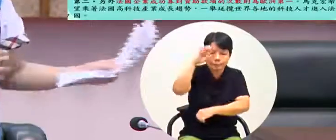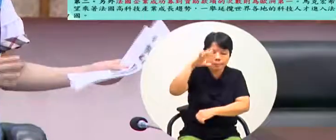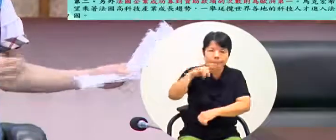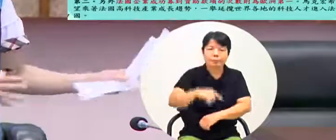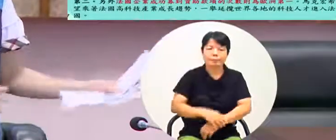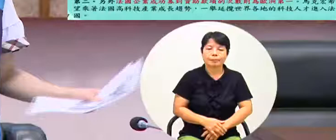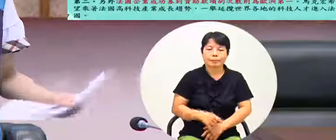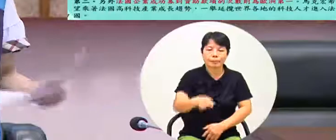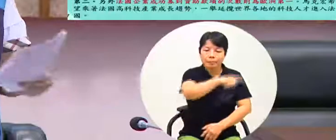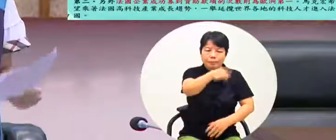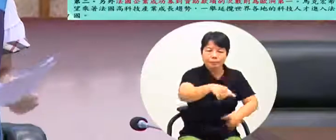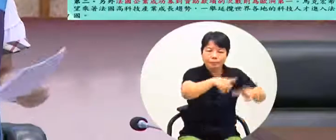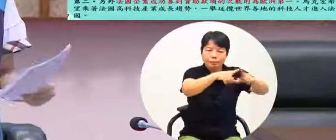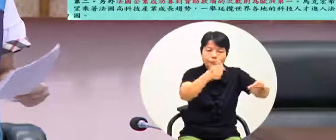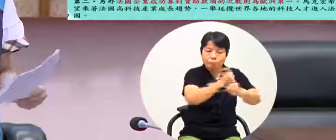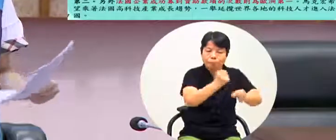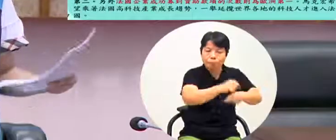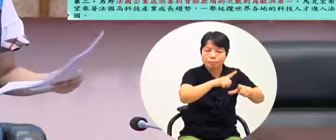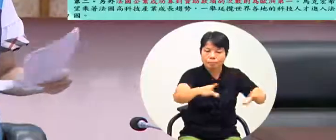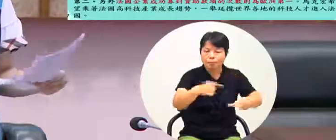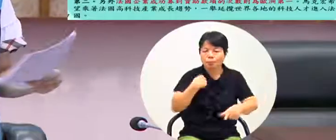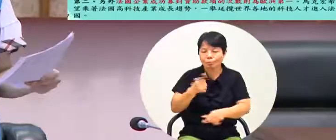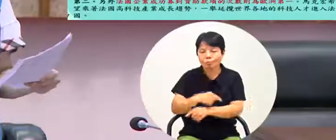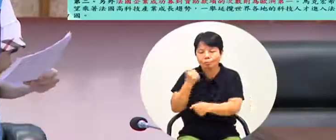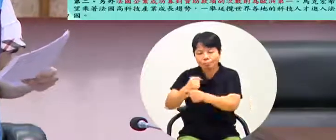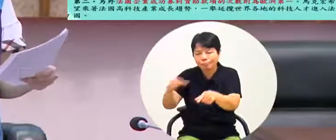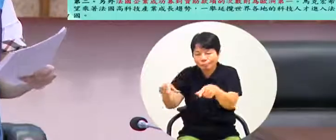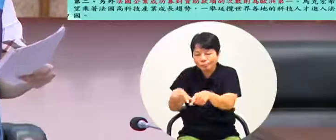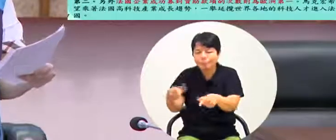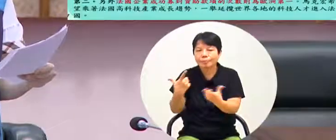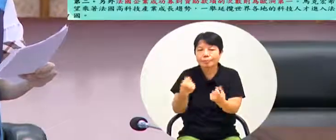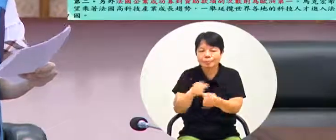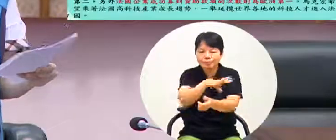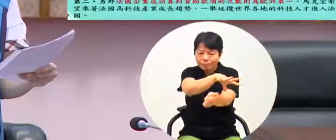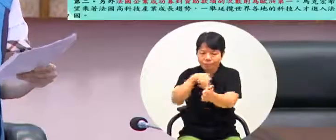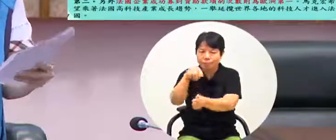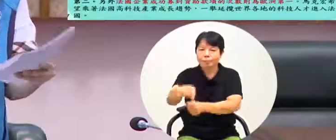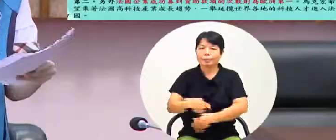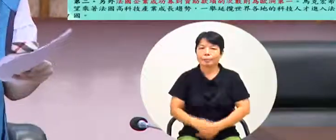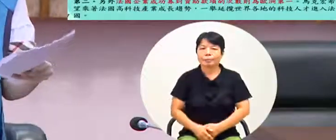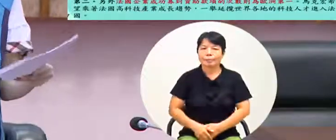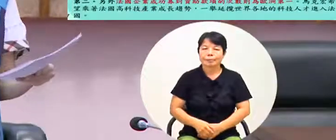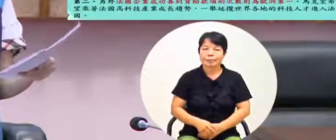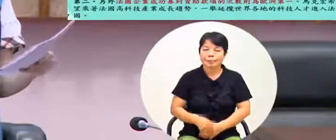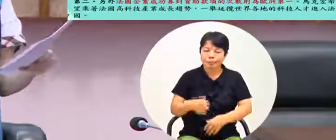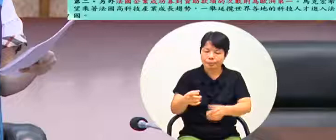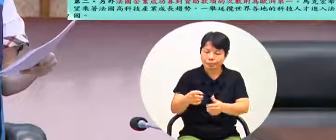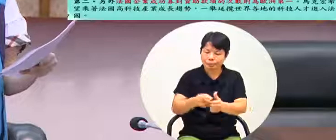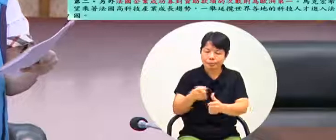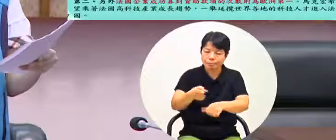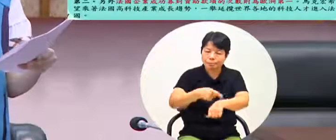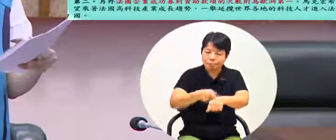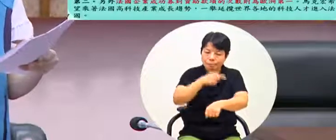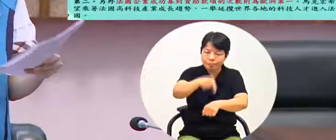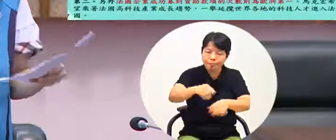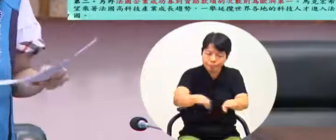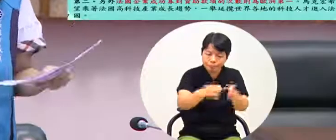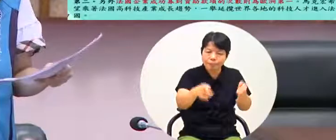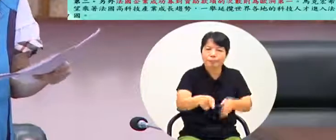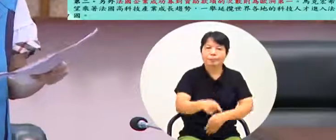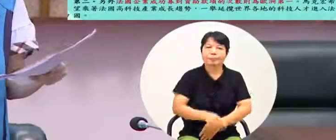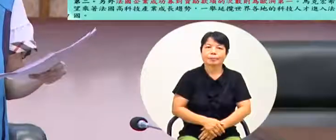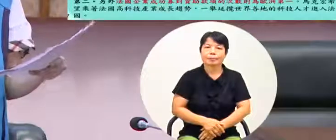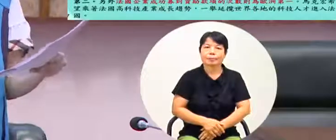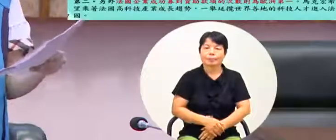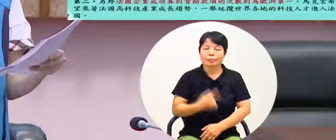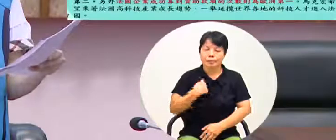做小小规模的，也是类似像这样子，我觉得可以从这样子来做起哦。那接下来本席是要提关，就是说有关建